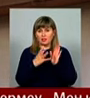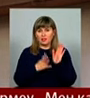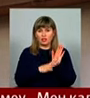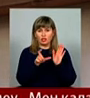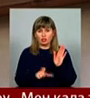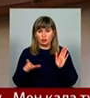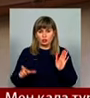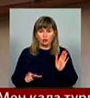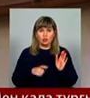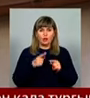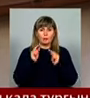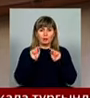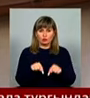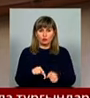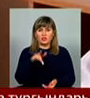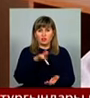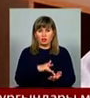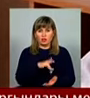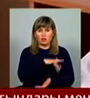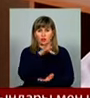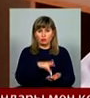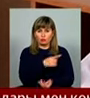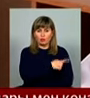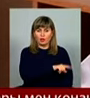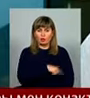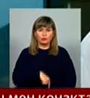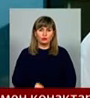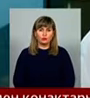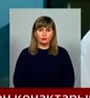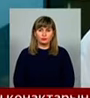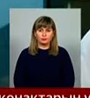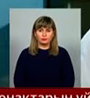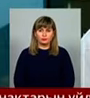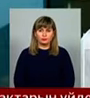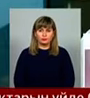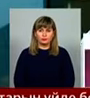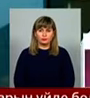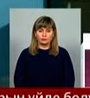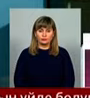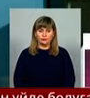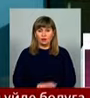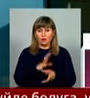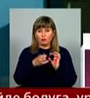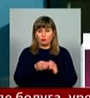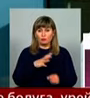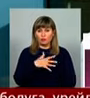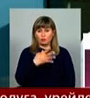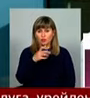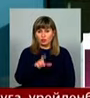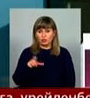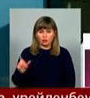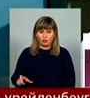человек, поступило в центральную городскую клиническую больницу. Общая обращение 54 было, разные